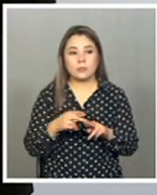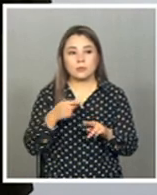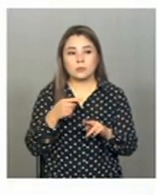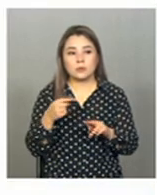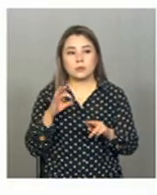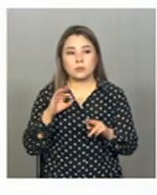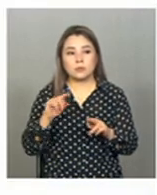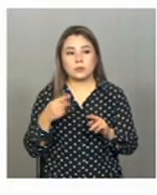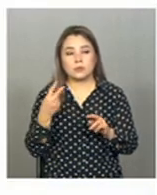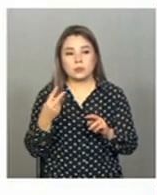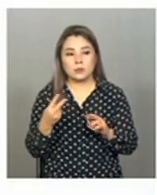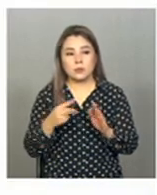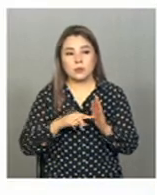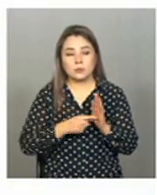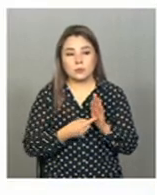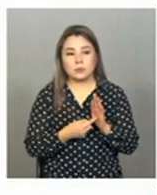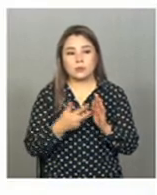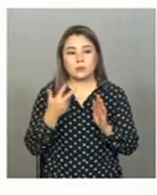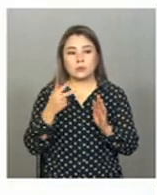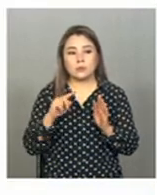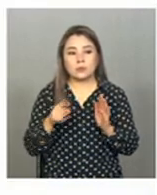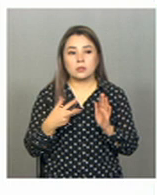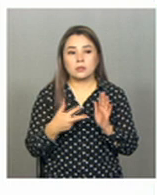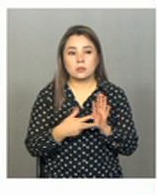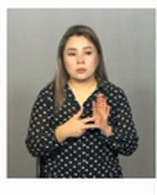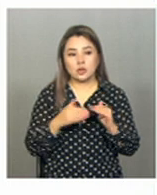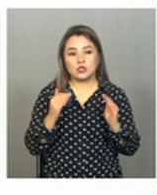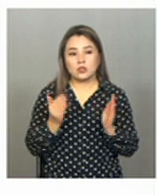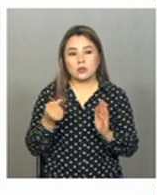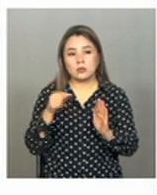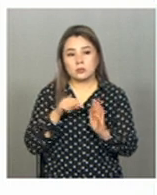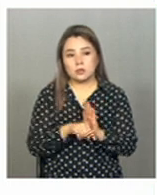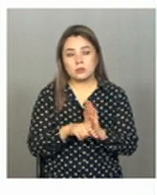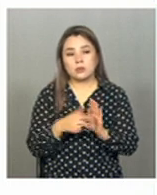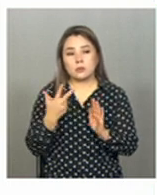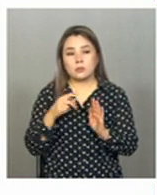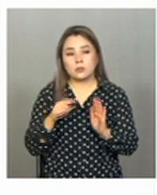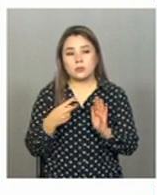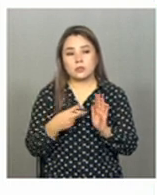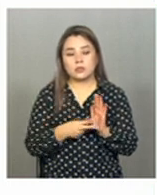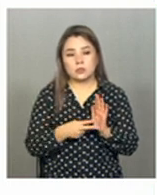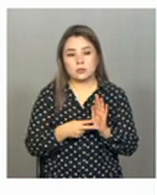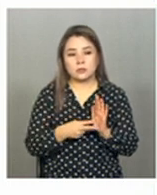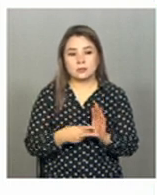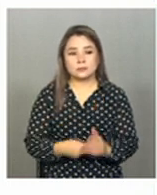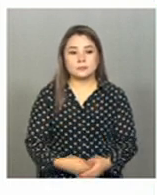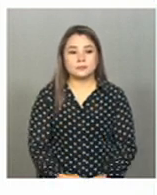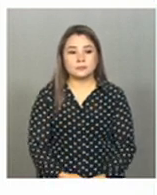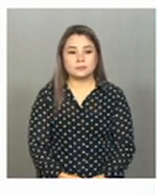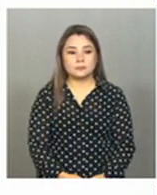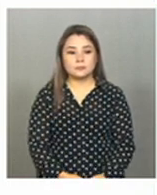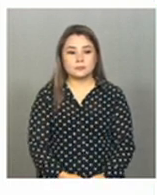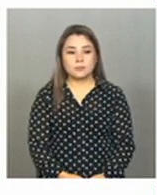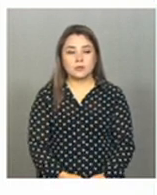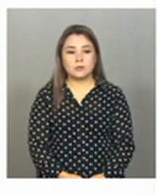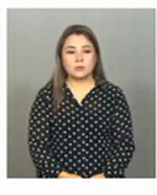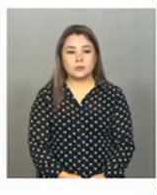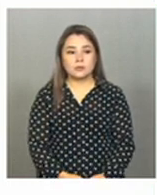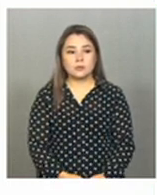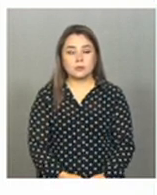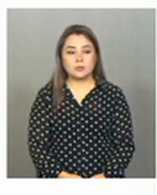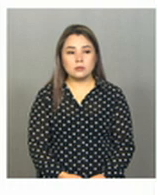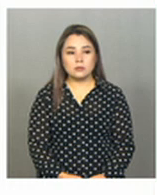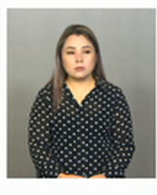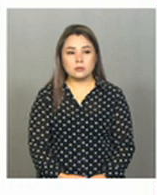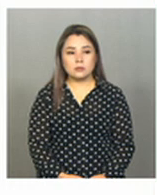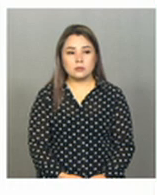0.12 көбейтілген жақшаның ішінде 3.18 мен 3.17-нің айырмасы. Сонда жақшаның ішіндегі айырманың